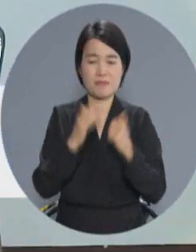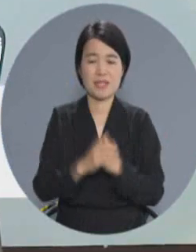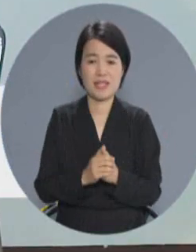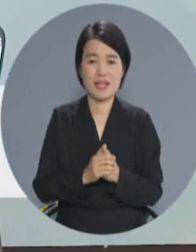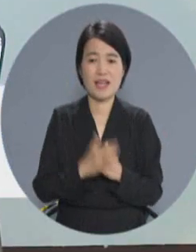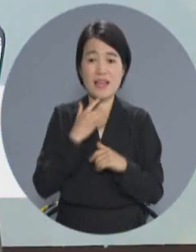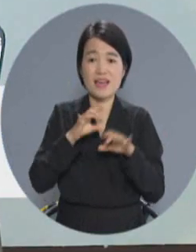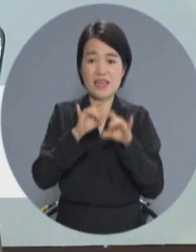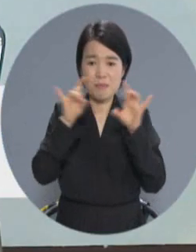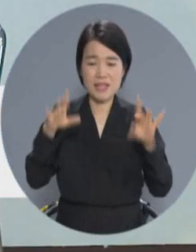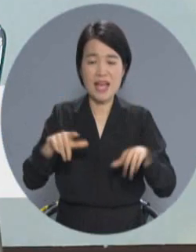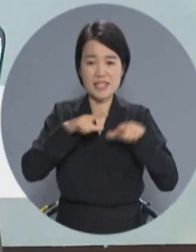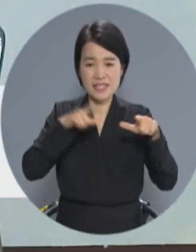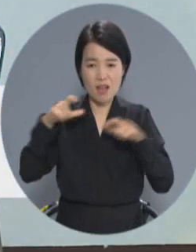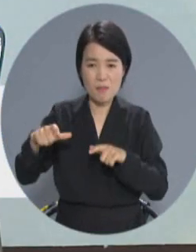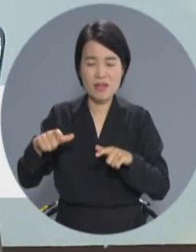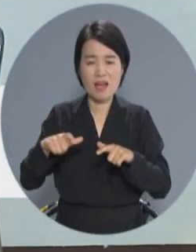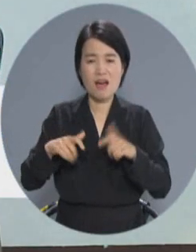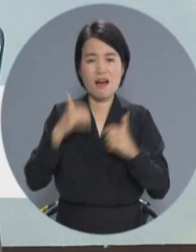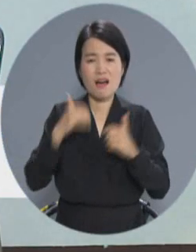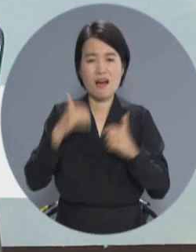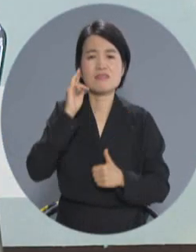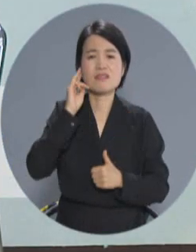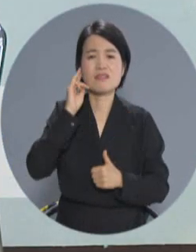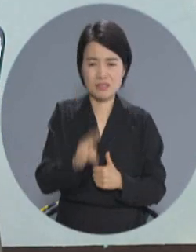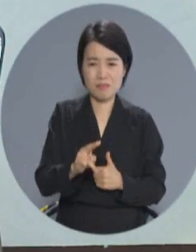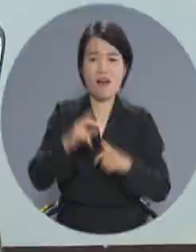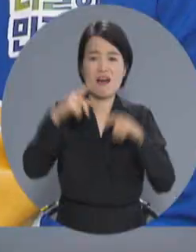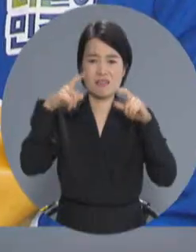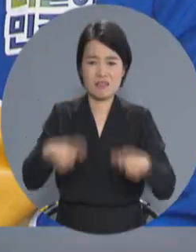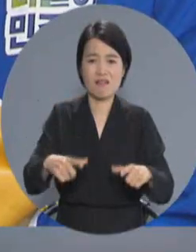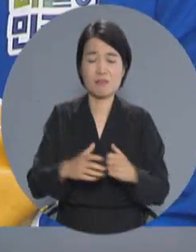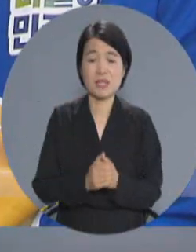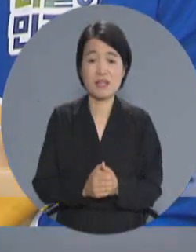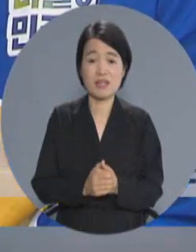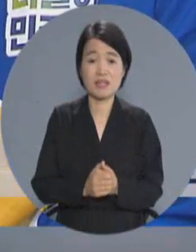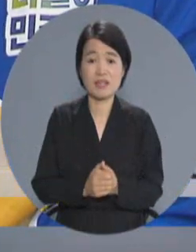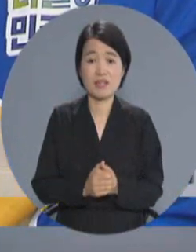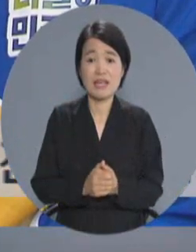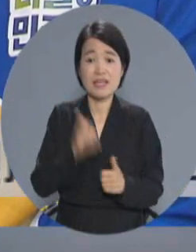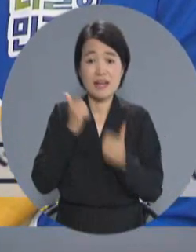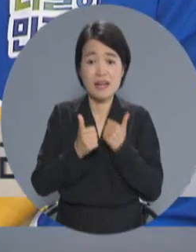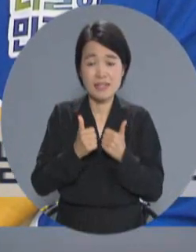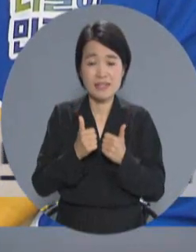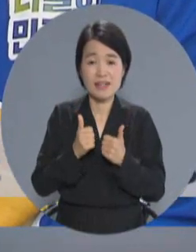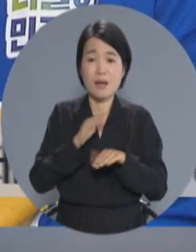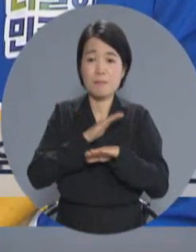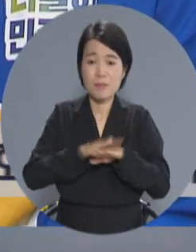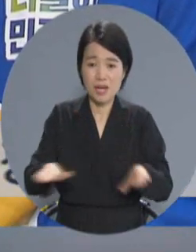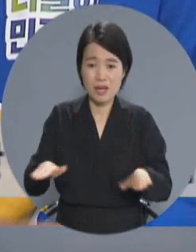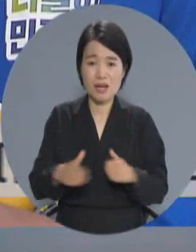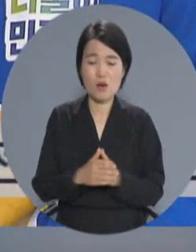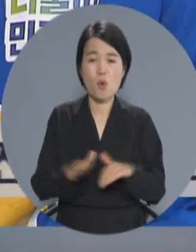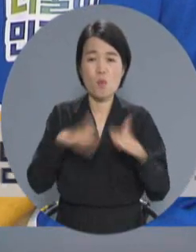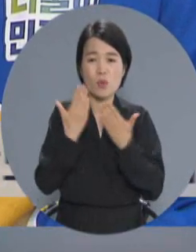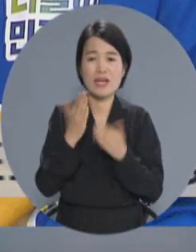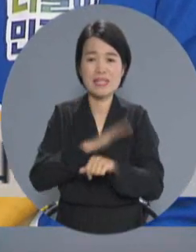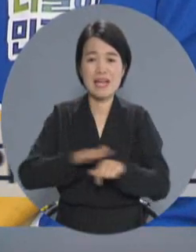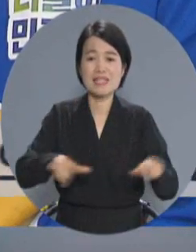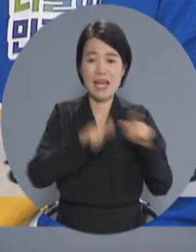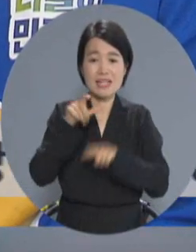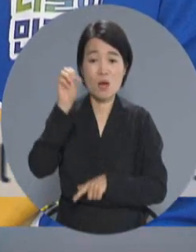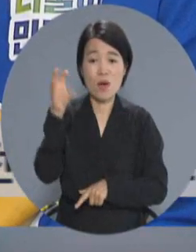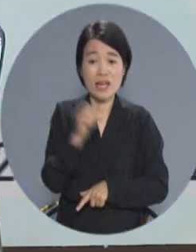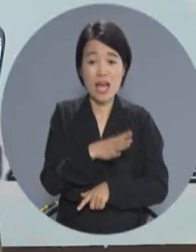계층간의 체육관의 갈등이 굉장히 심화돼 있는 그런지 입니다 어 그래서 이 갈등을 없애고 모두가 잘사는 광양을